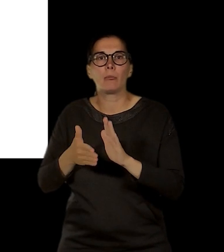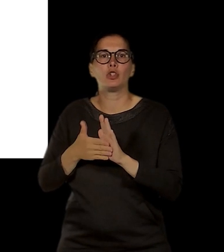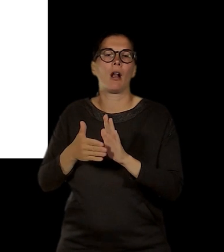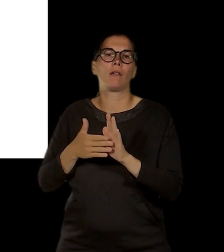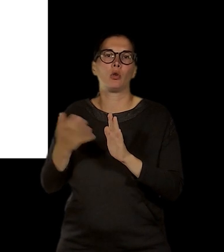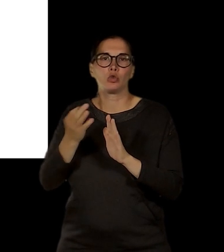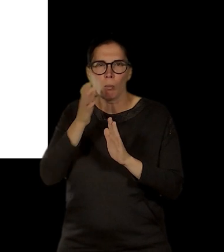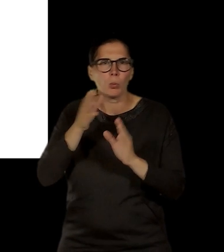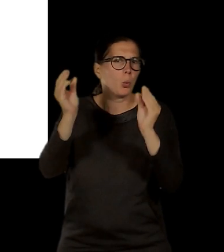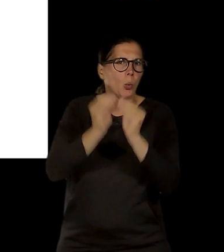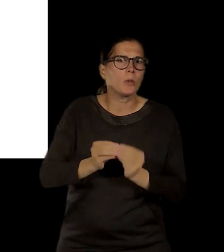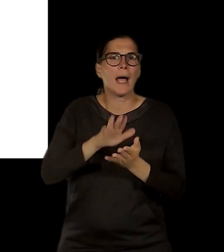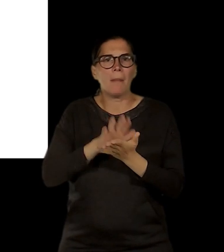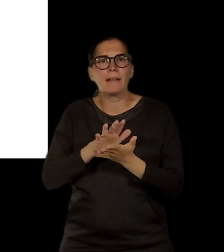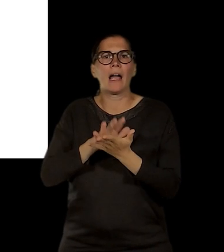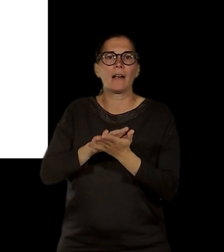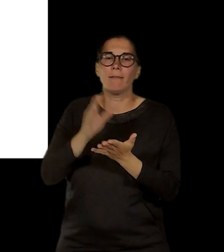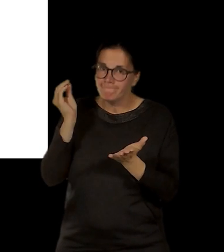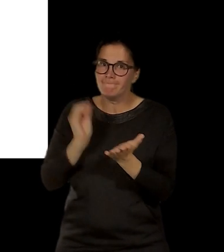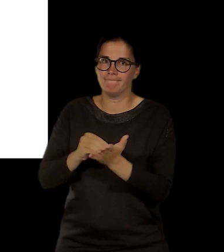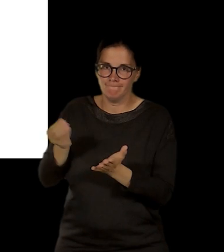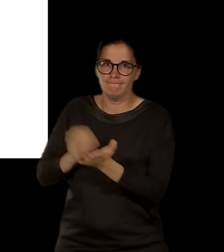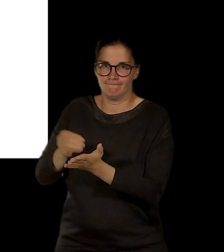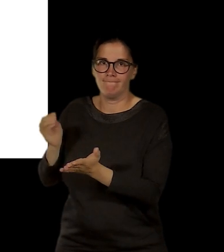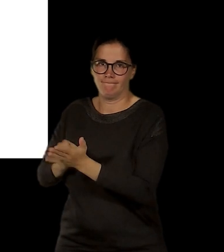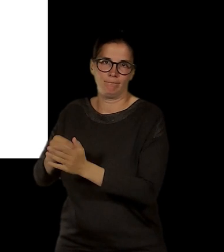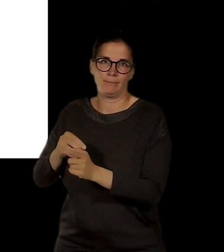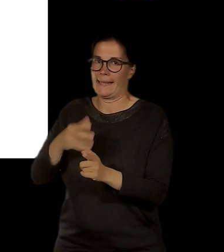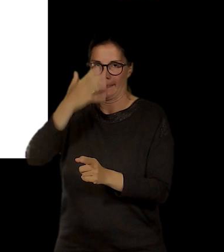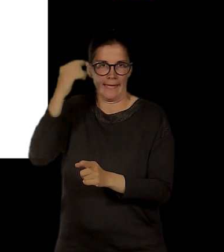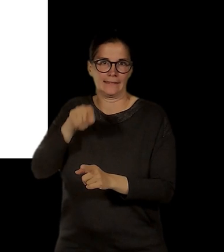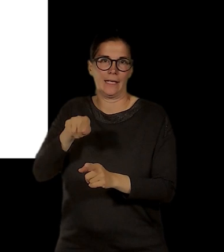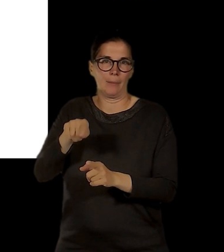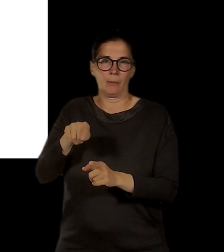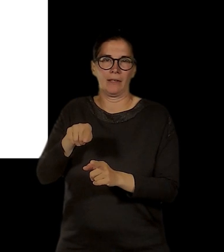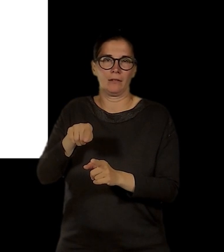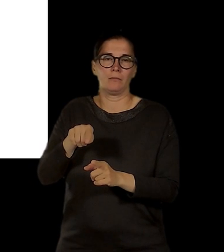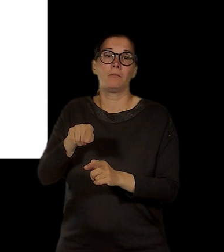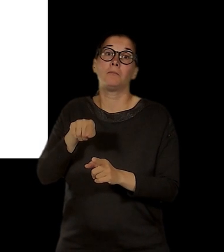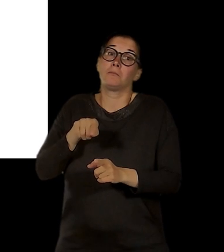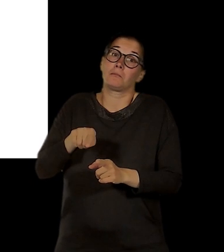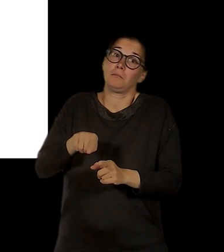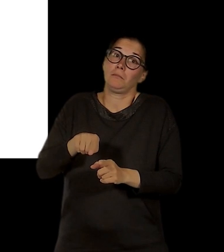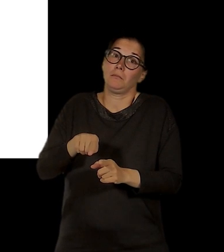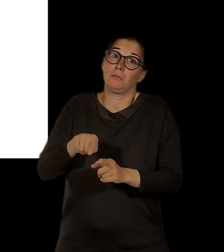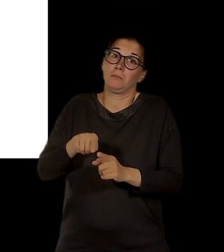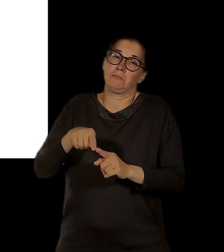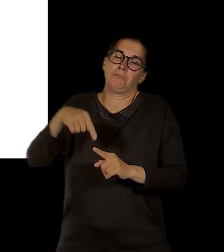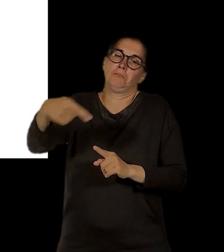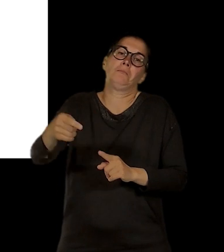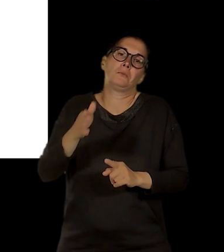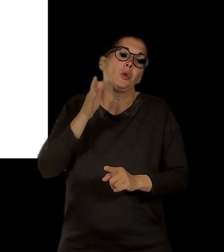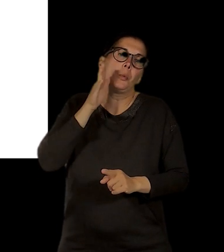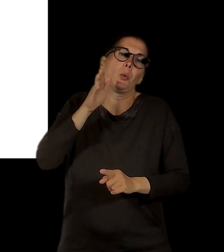něco, co by se mohlo odehrát v nějakým jako v delším